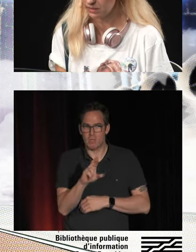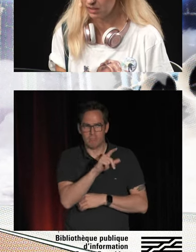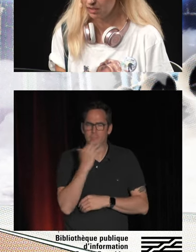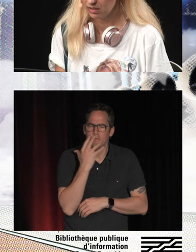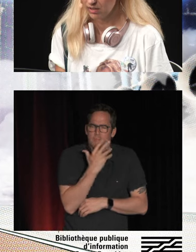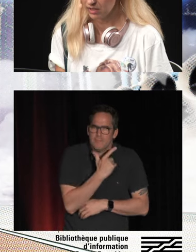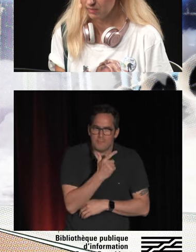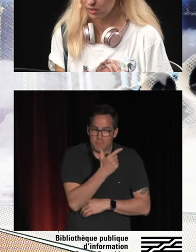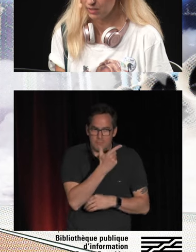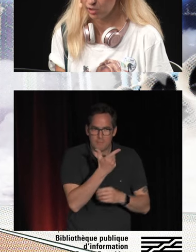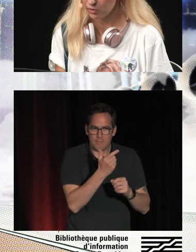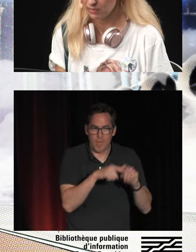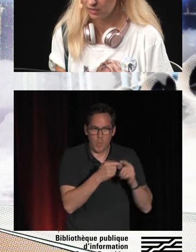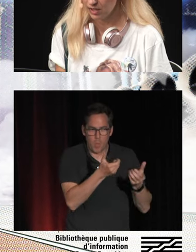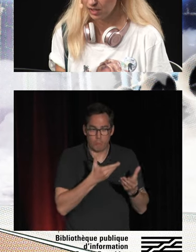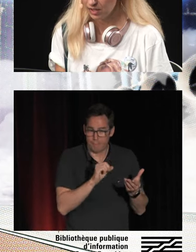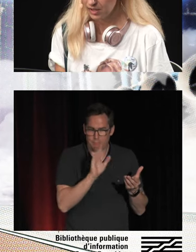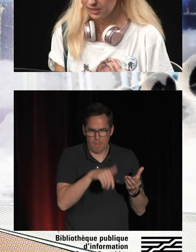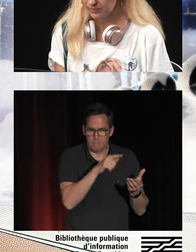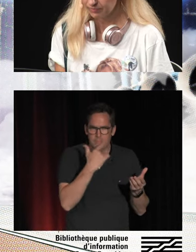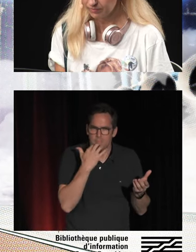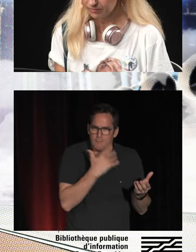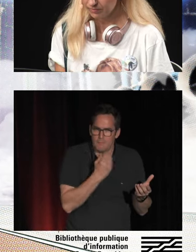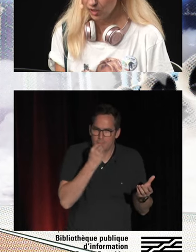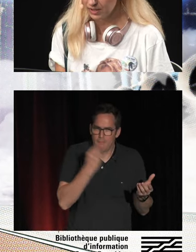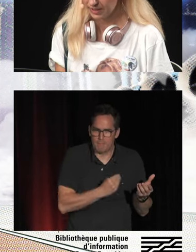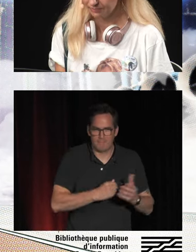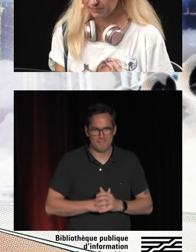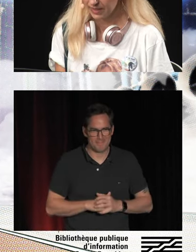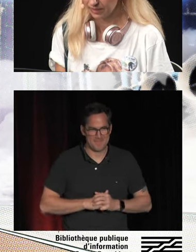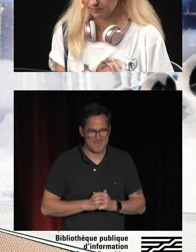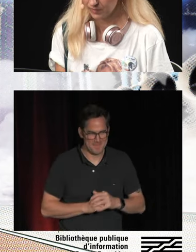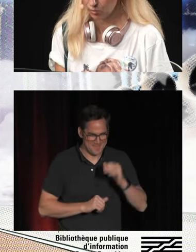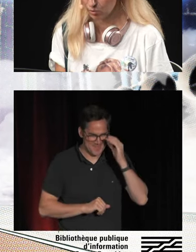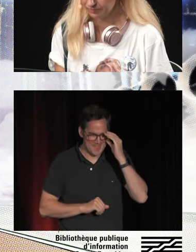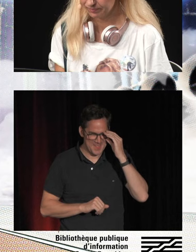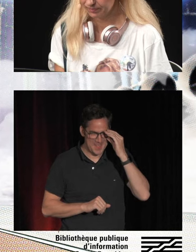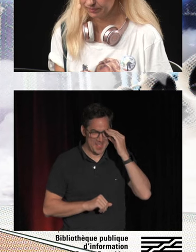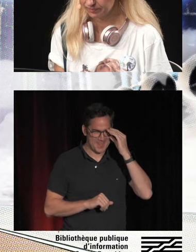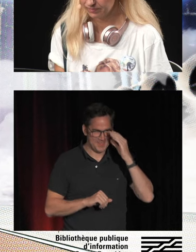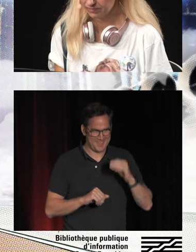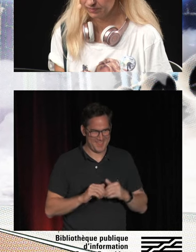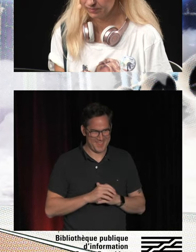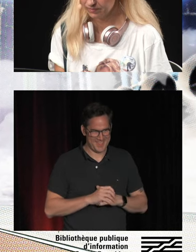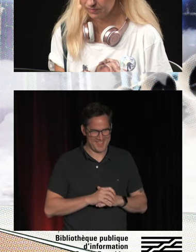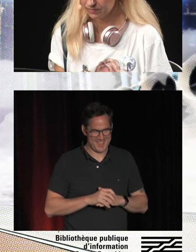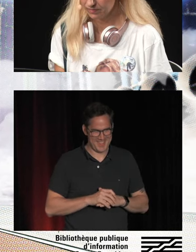dire ça, mais c'est les meilleures glaces que j'ai mangées de ma vie. Ok, allez, zou.